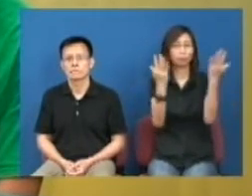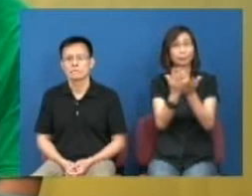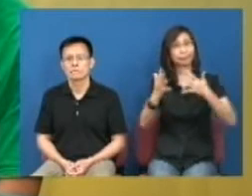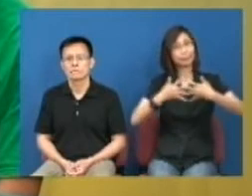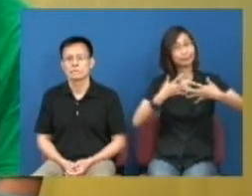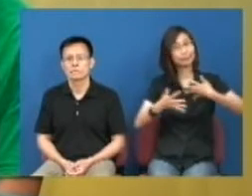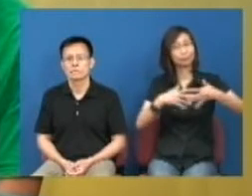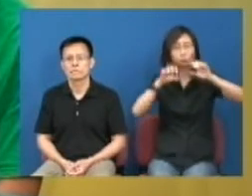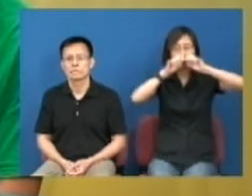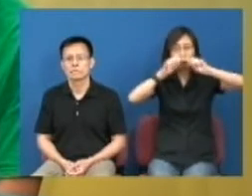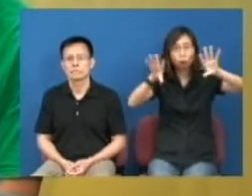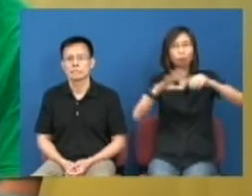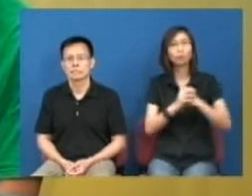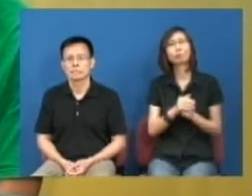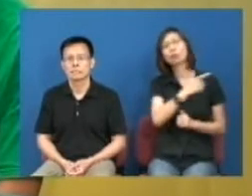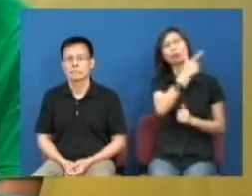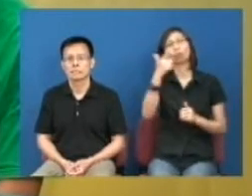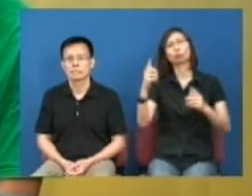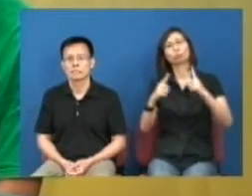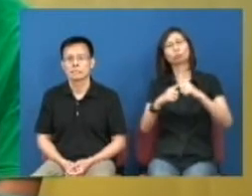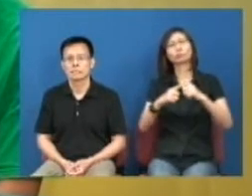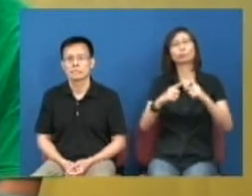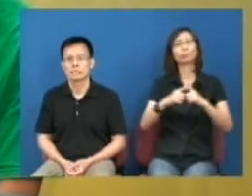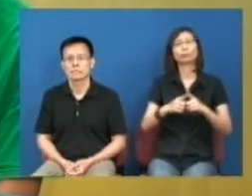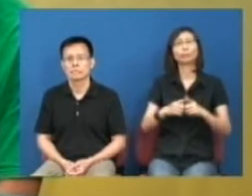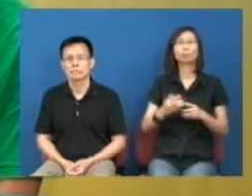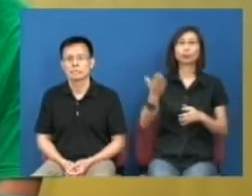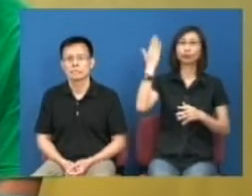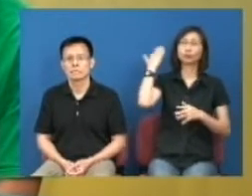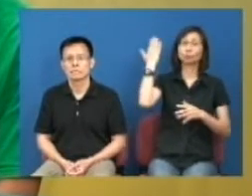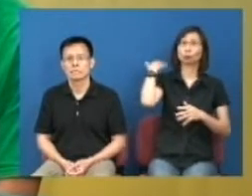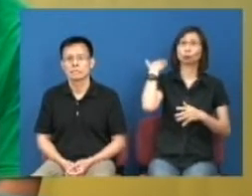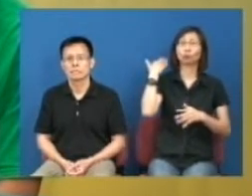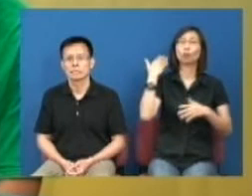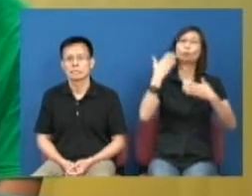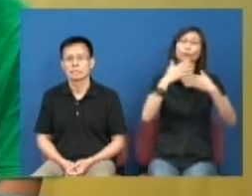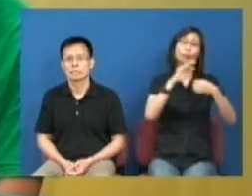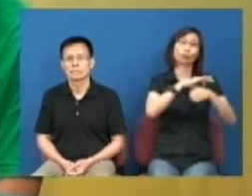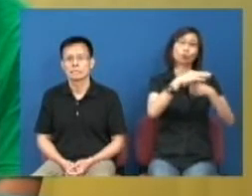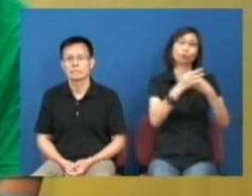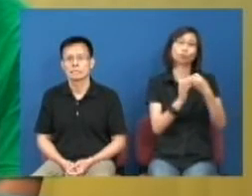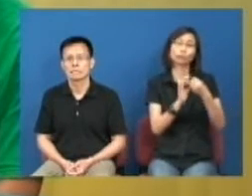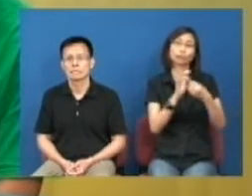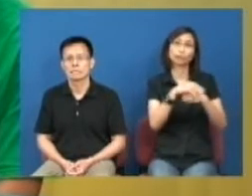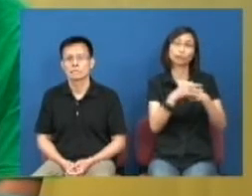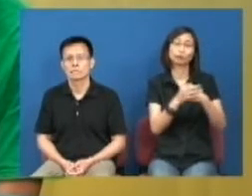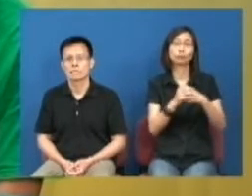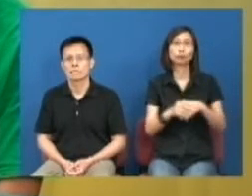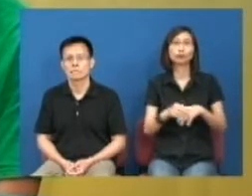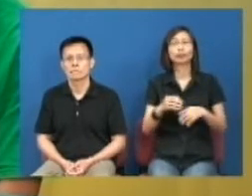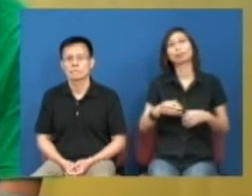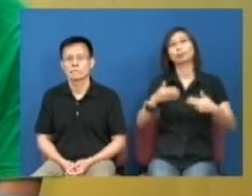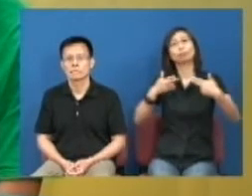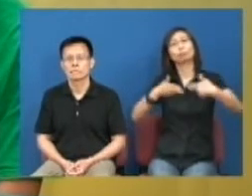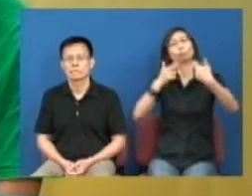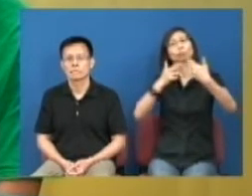將一啲譬如話六四以往一啲外國媒體嘅一啲嘅片咧擺上網。咁所以其實你要知道六四